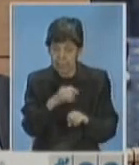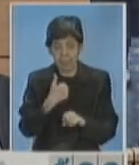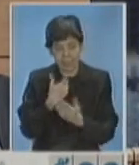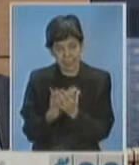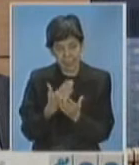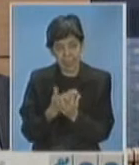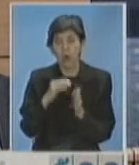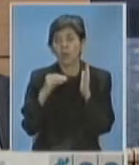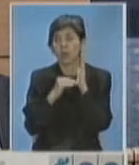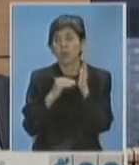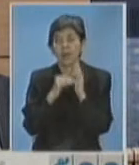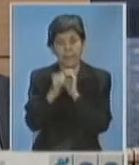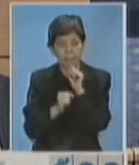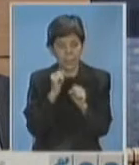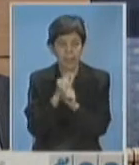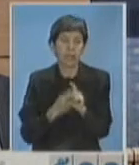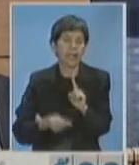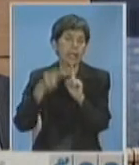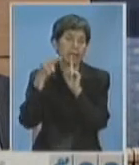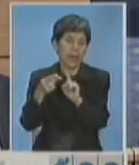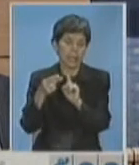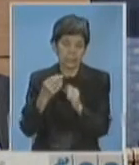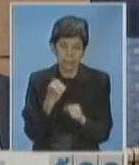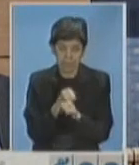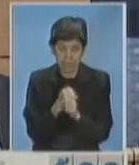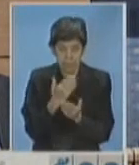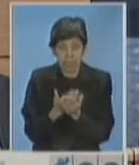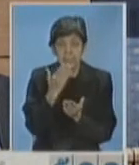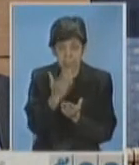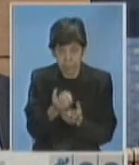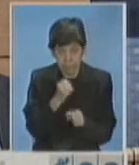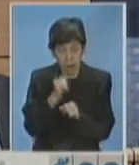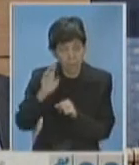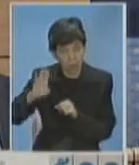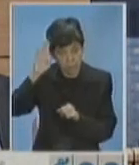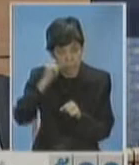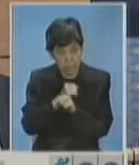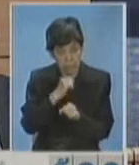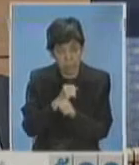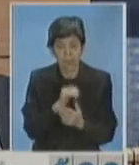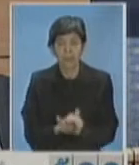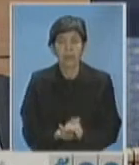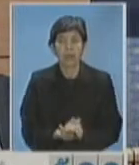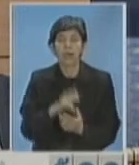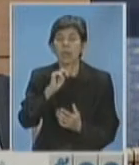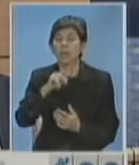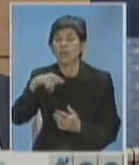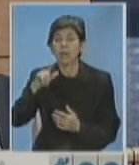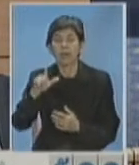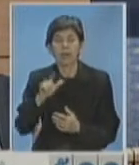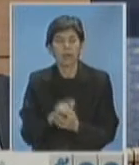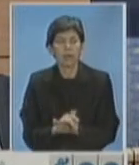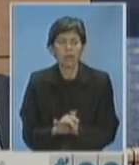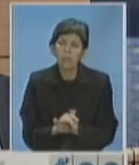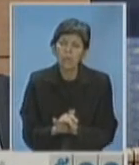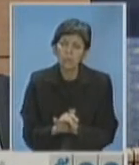ราเสียเงินให้กทม.เพียงปีละ10,000 บาทแต่กลับมาจัดซื้อจัดจ้างบริษัทณัฐพง ษ์